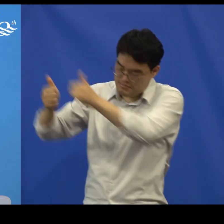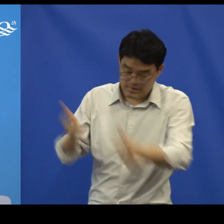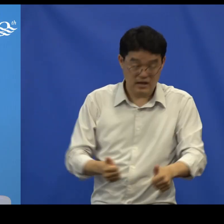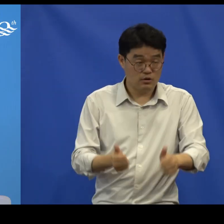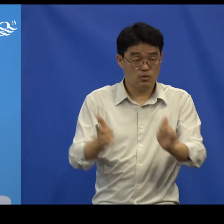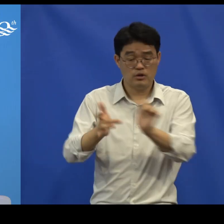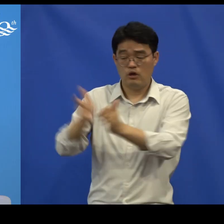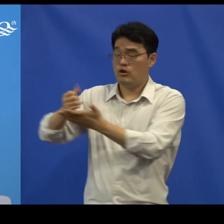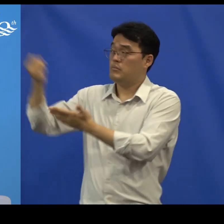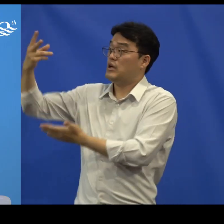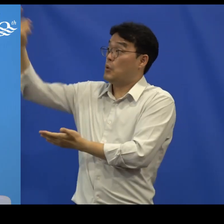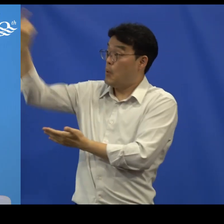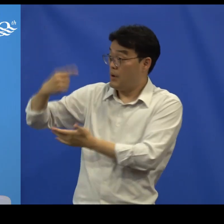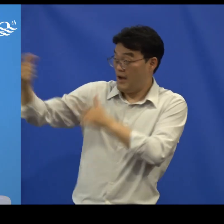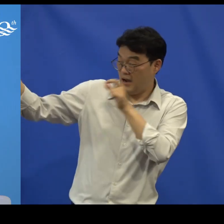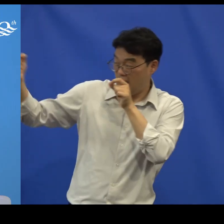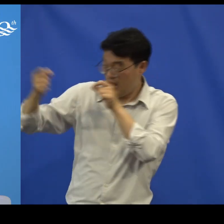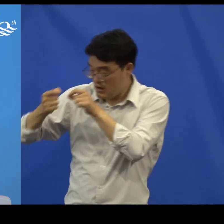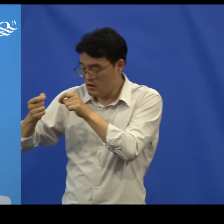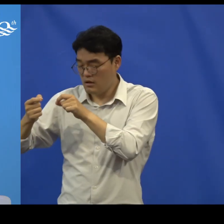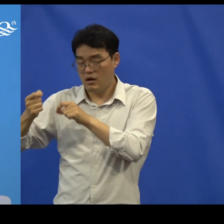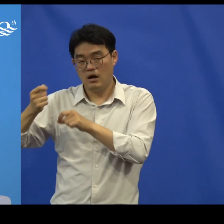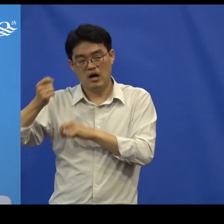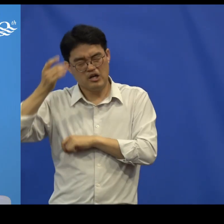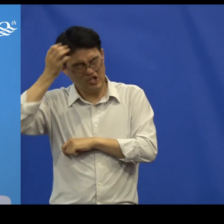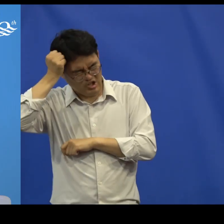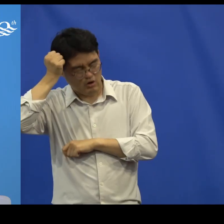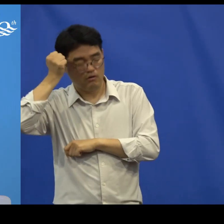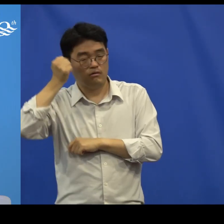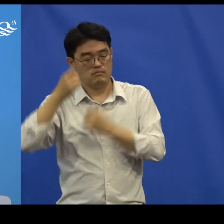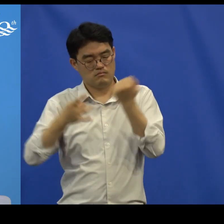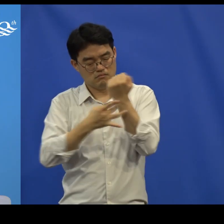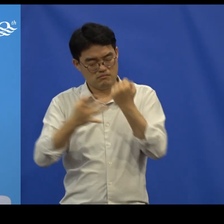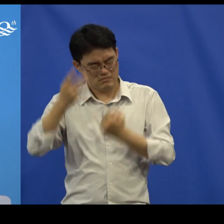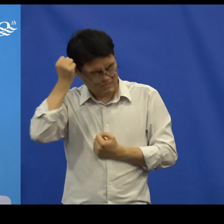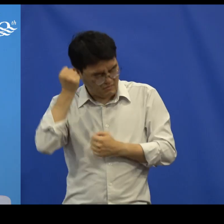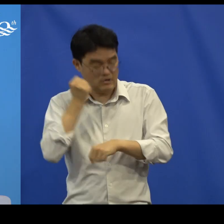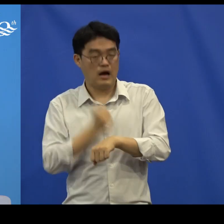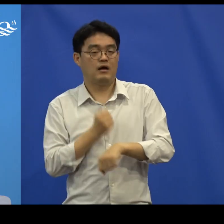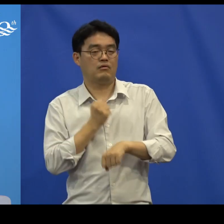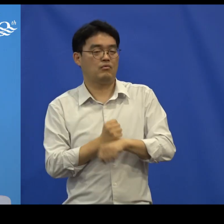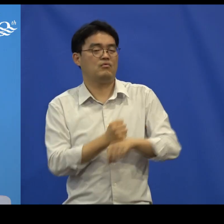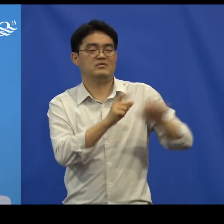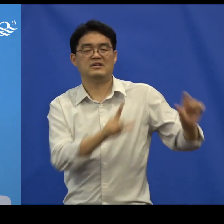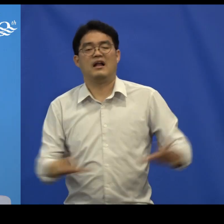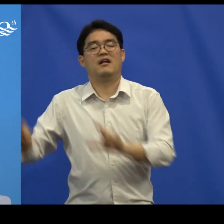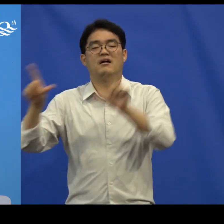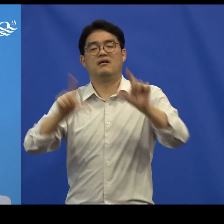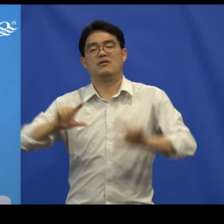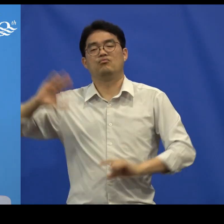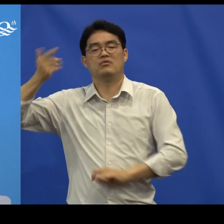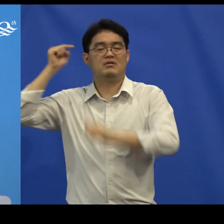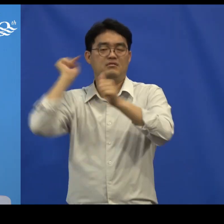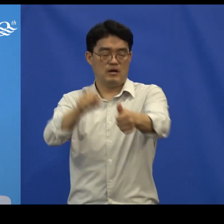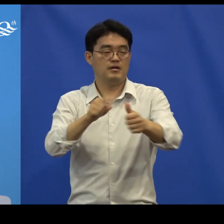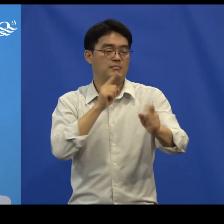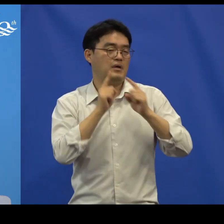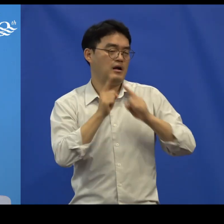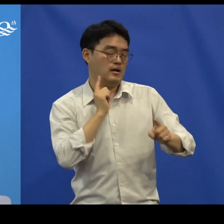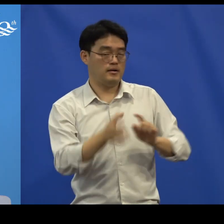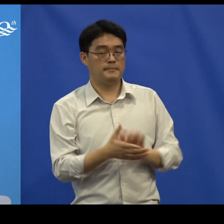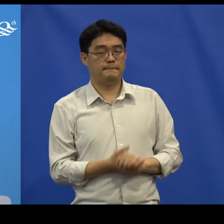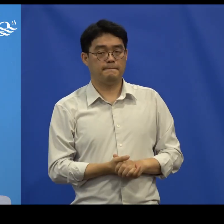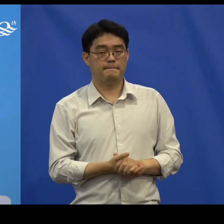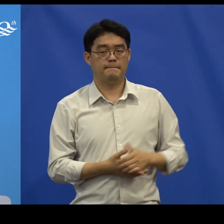상태에서 결혼을 하고 준비된 상태에서 사업을 하고. 근데 그 당시에 홍수가 나서 그들을